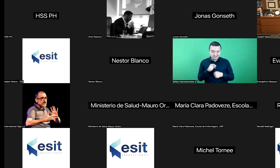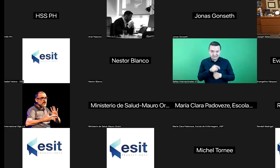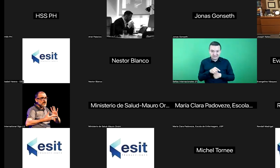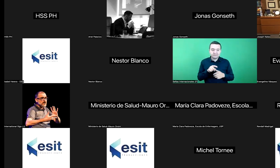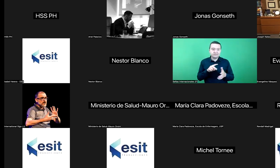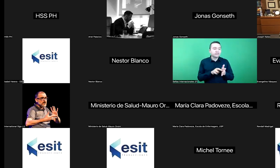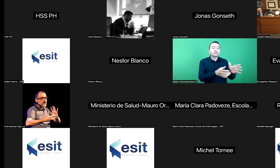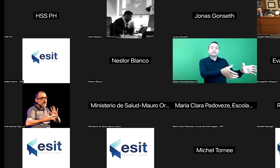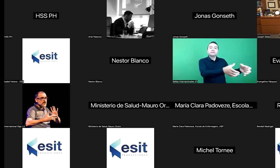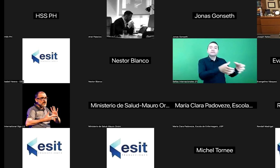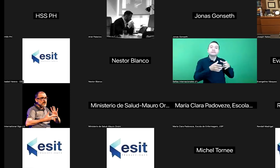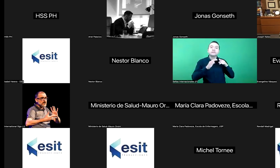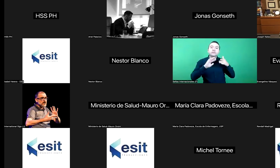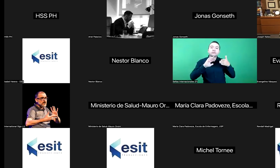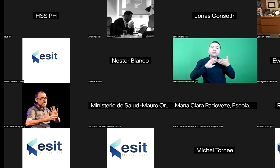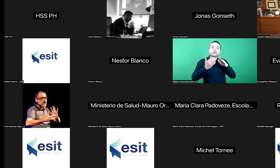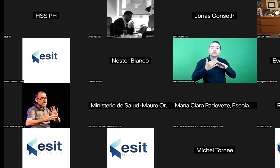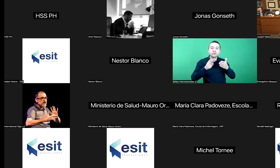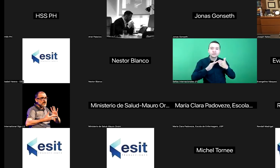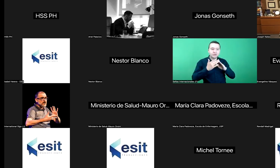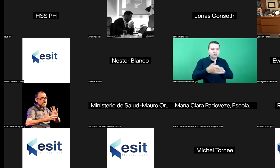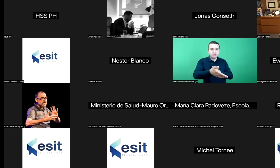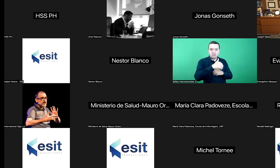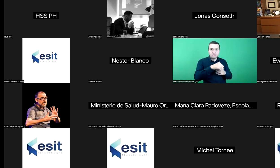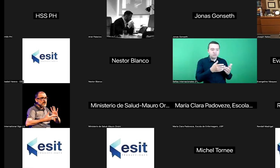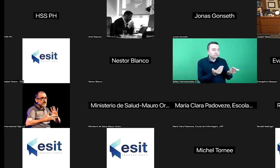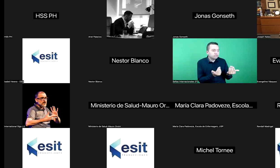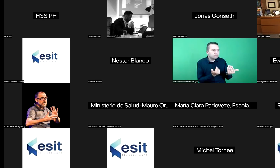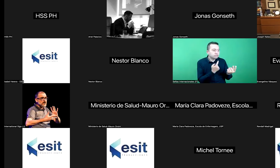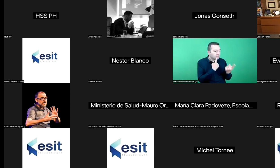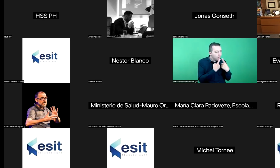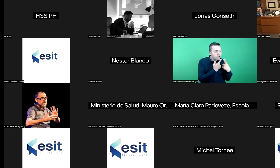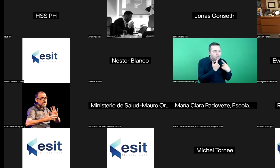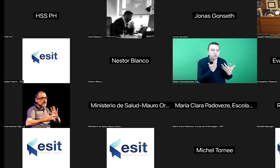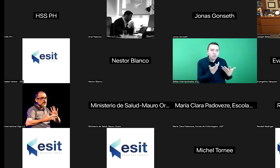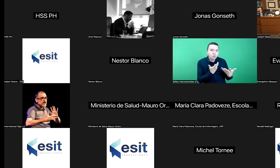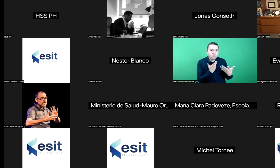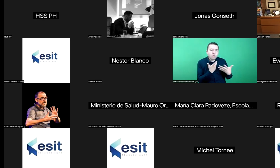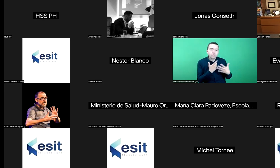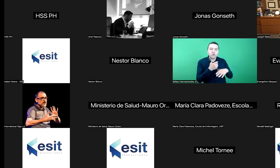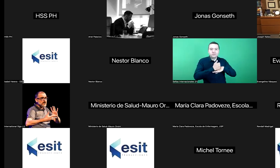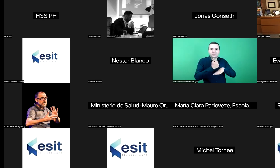primaire est la participation des communautés, des personnes.